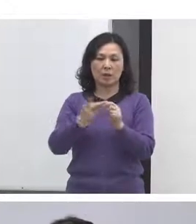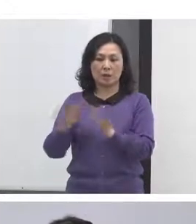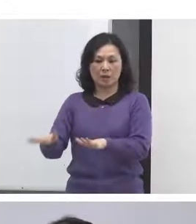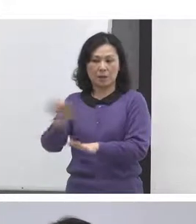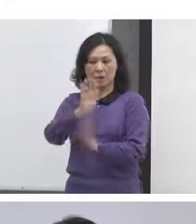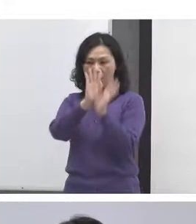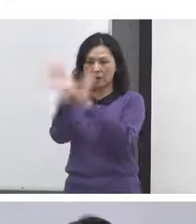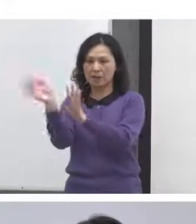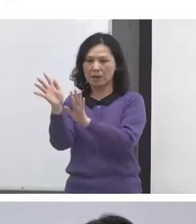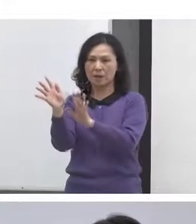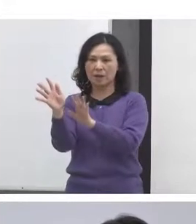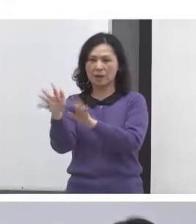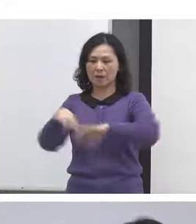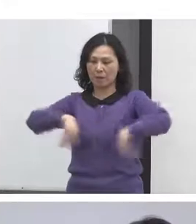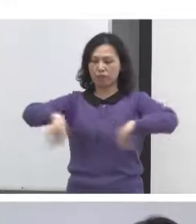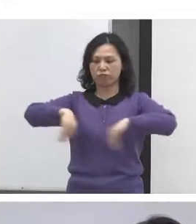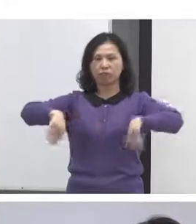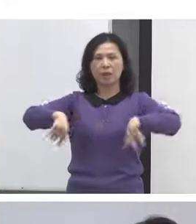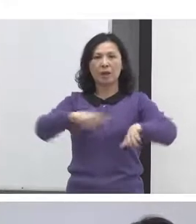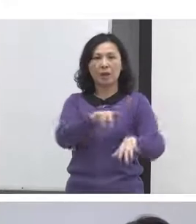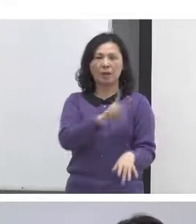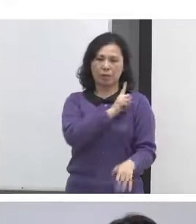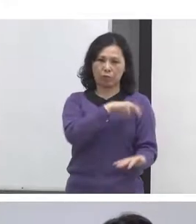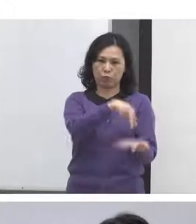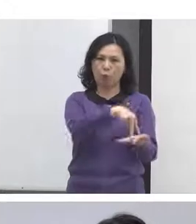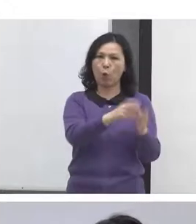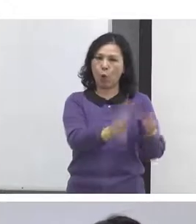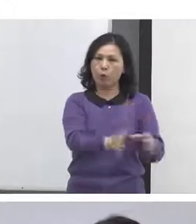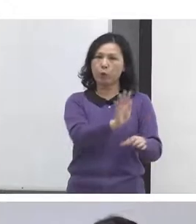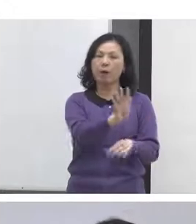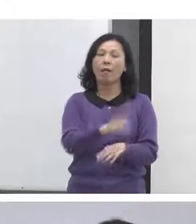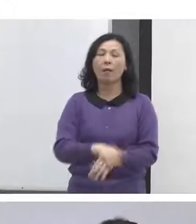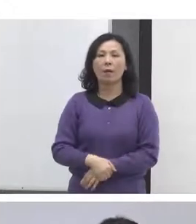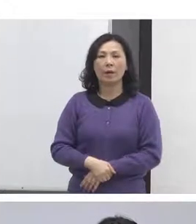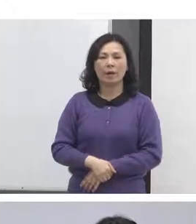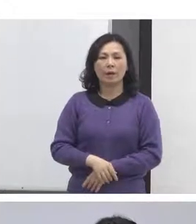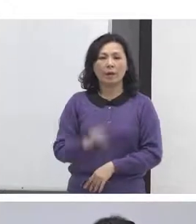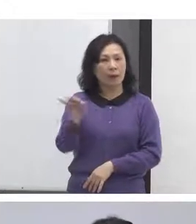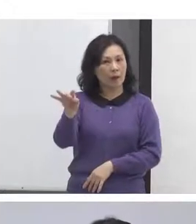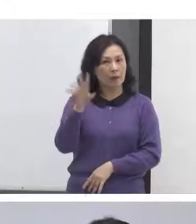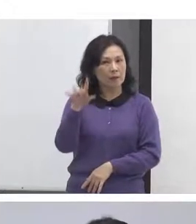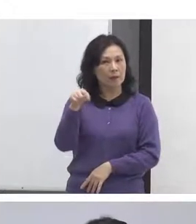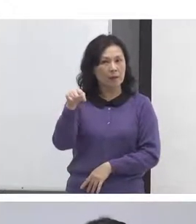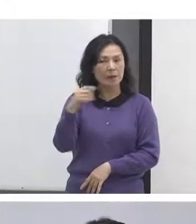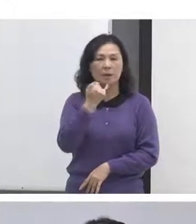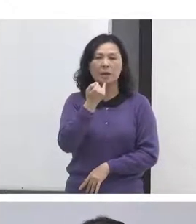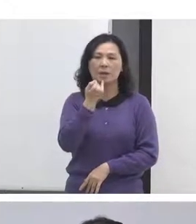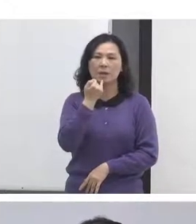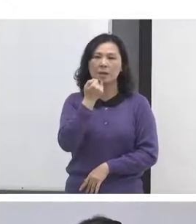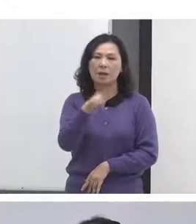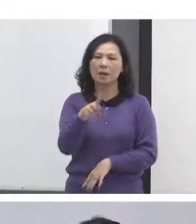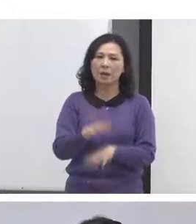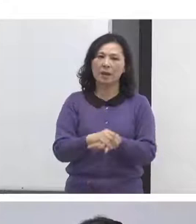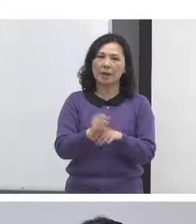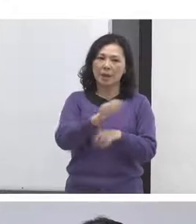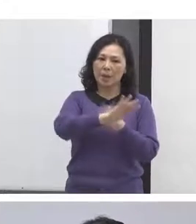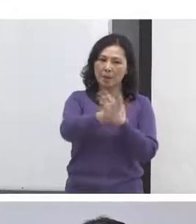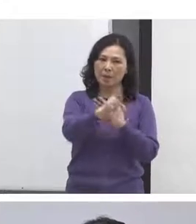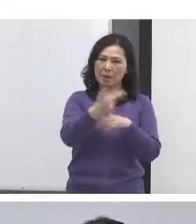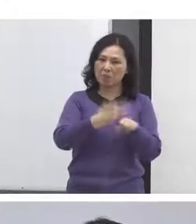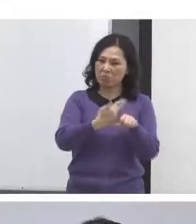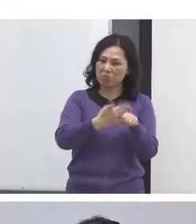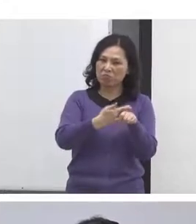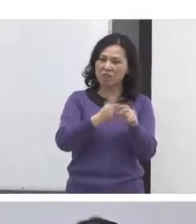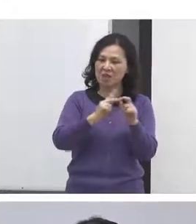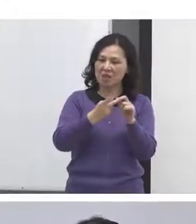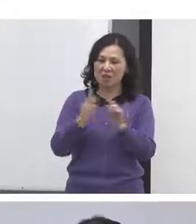的权力的结构哈，或者是权力的形态，然后它透过 能够生产一个另类的方式来跟